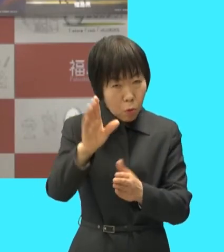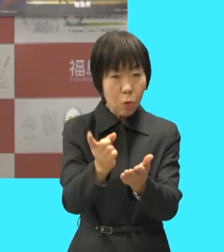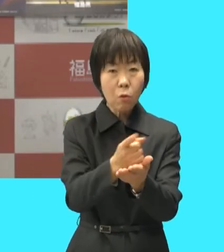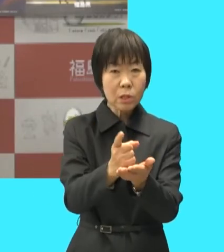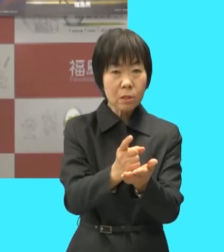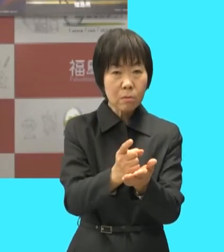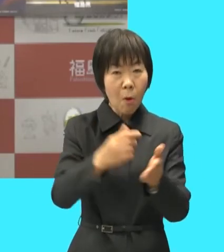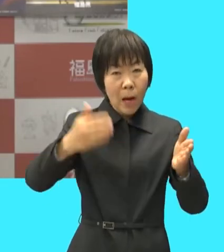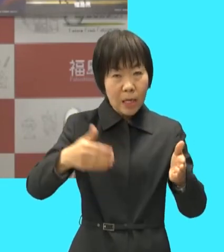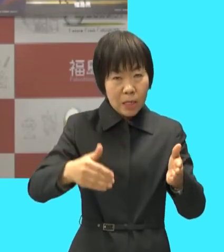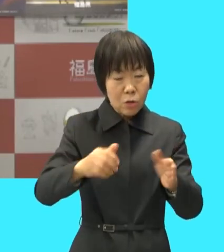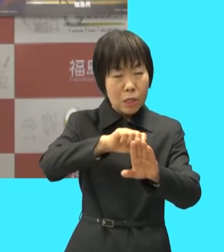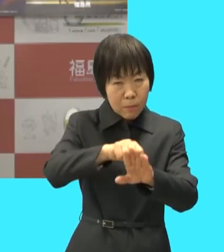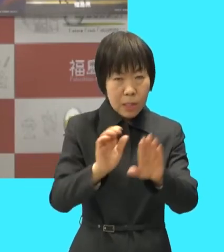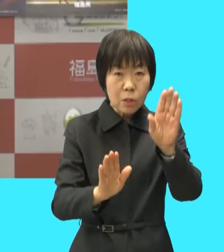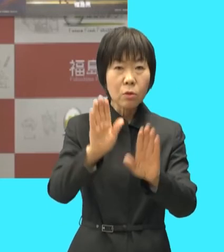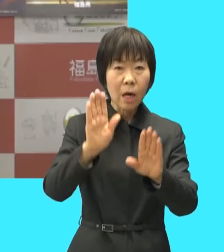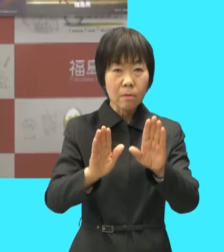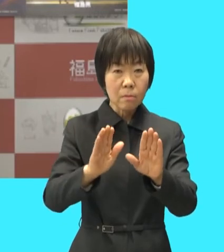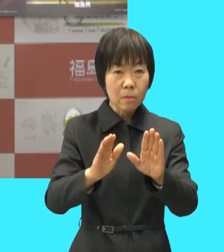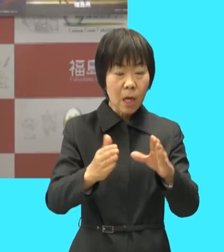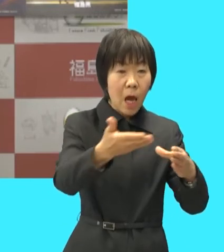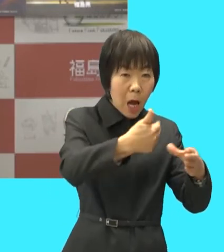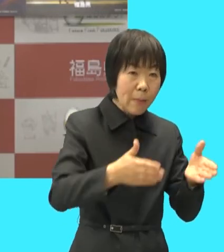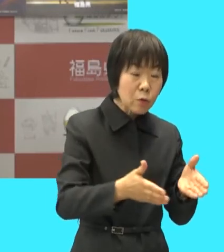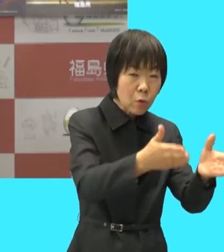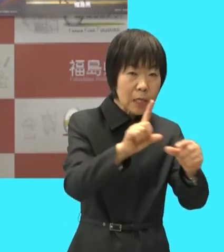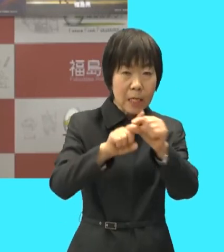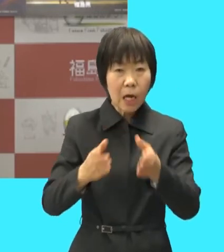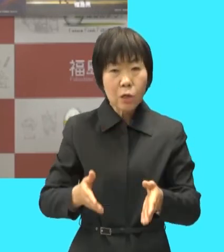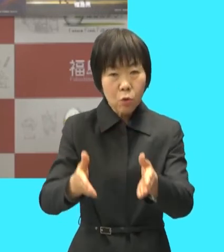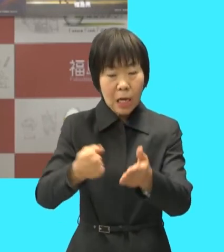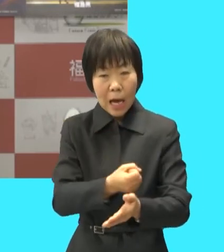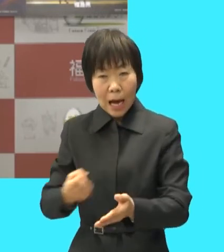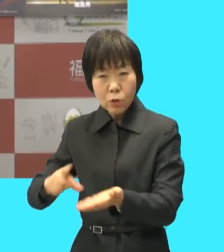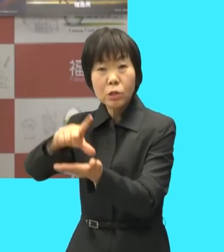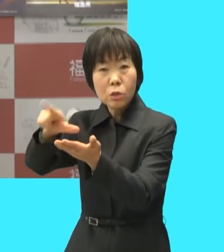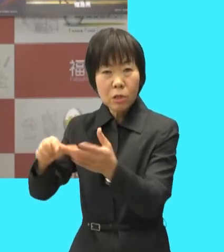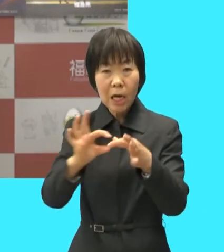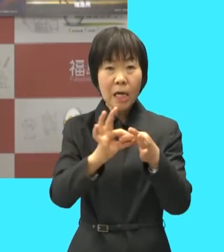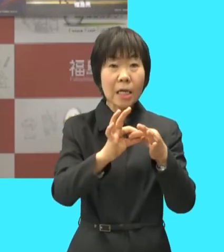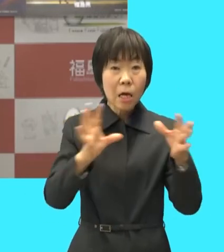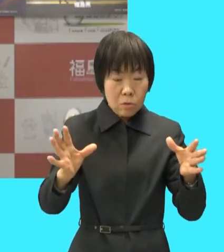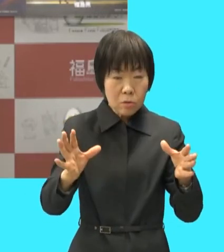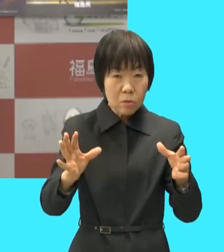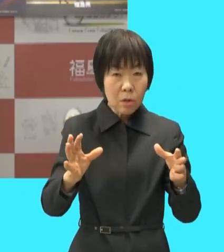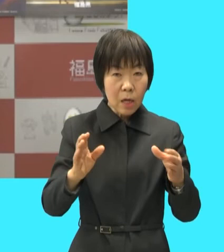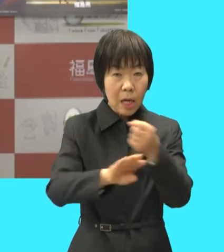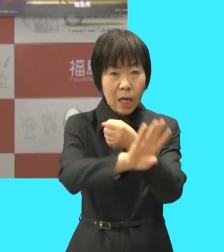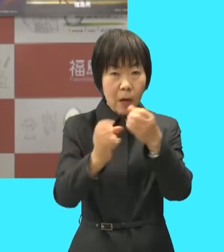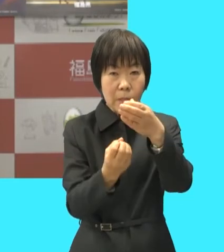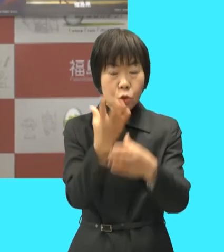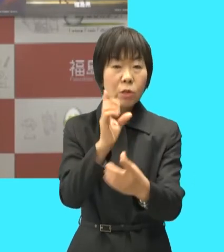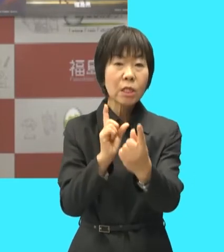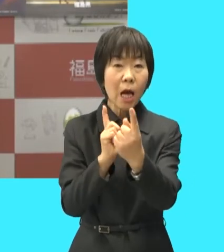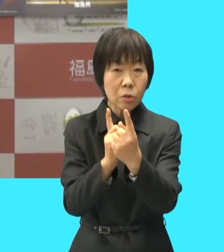のが厳しい現実であります。浜通り中通り会津地方にかかわらず、やはり原発事故に